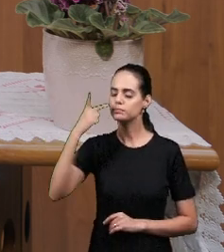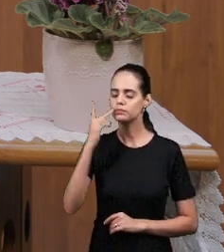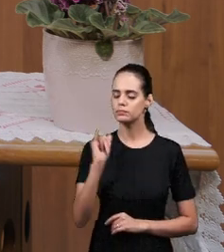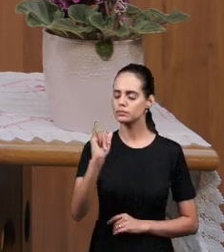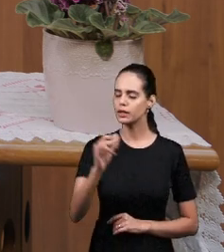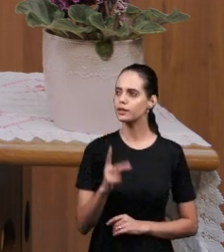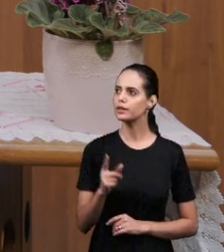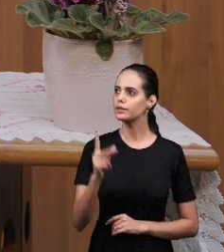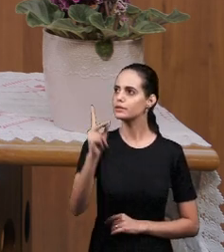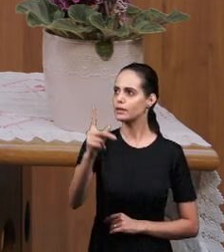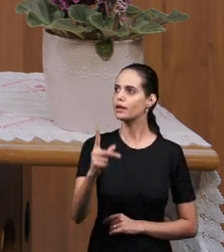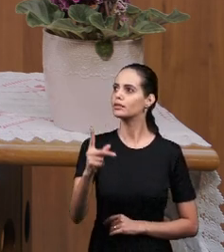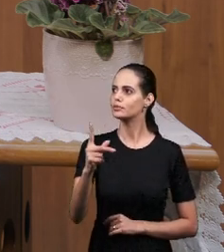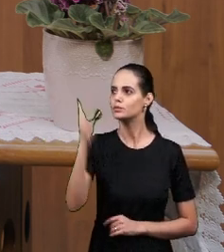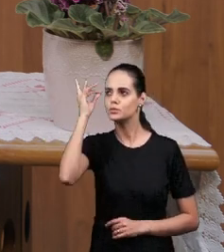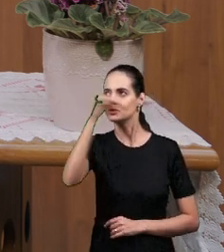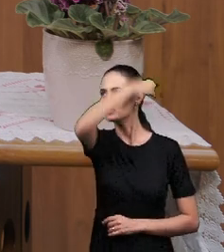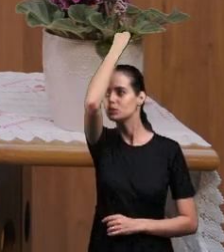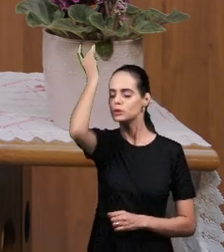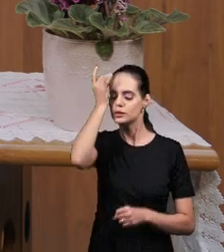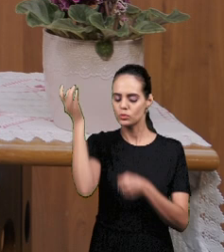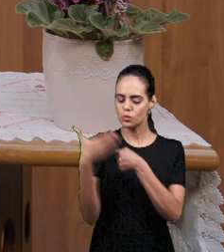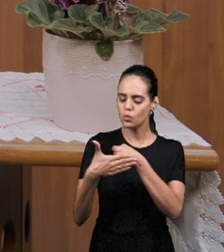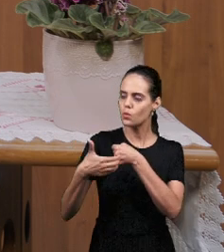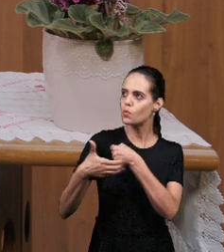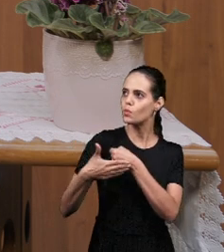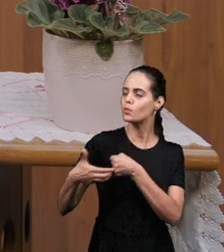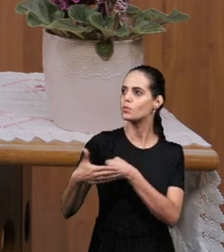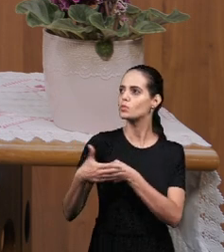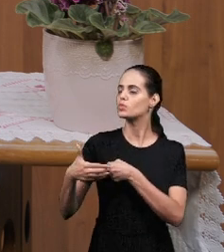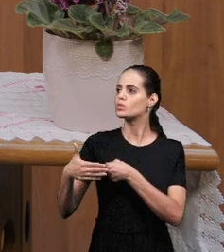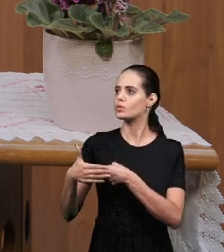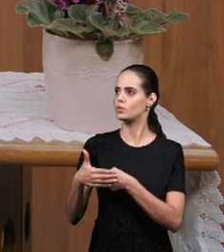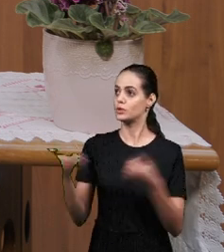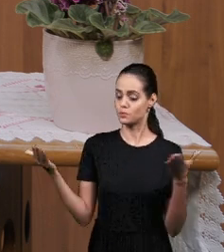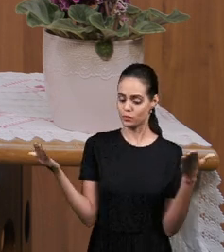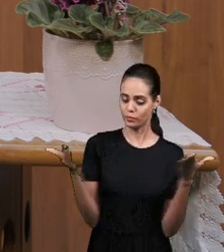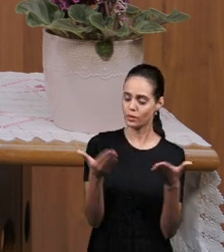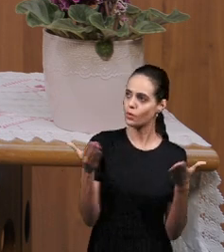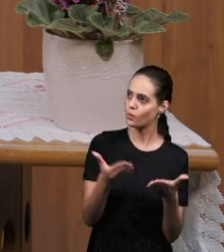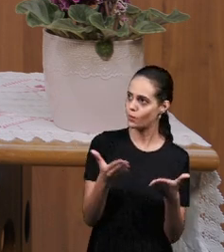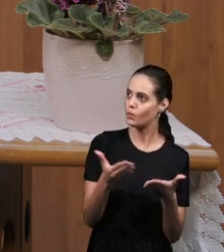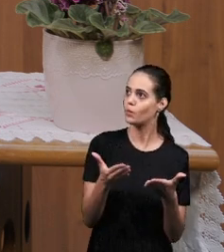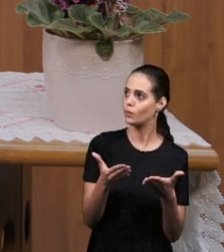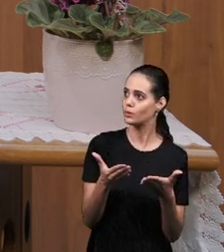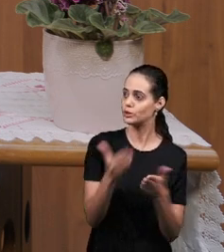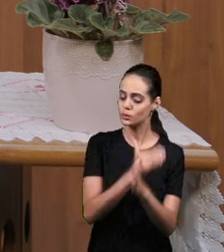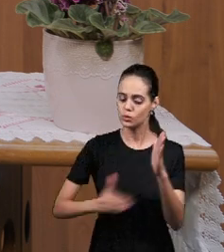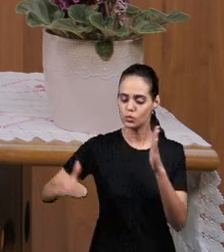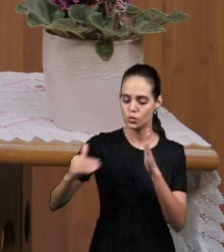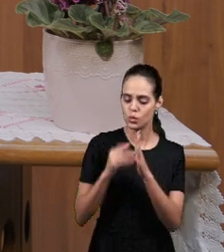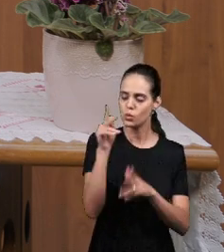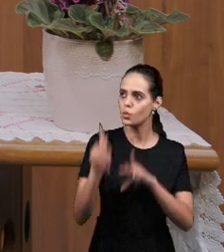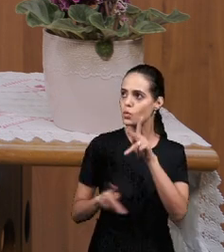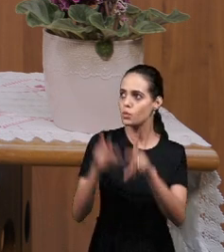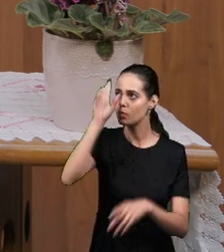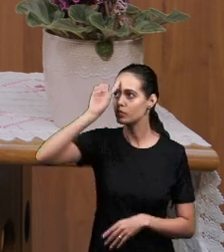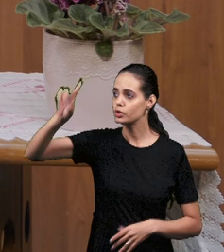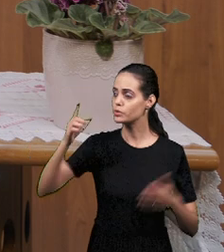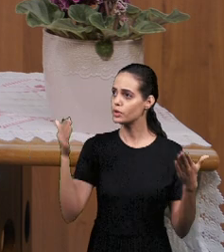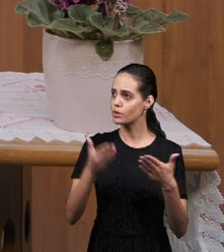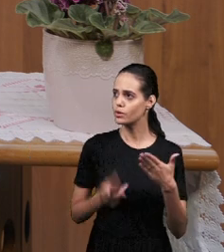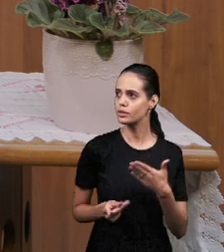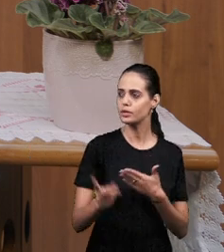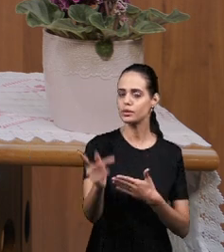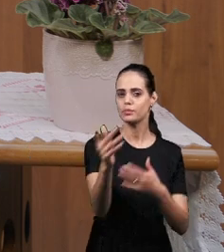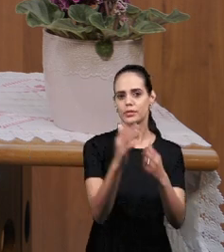éternelles consolations du Saint-Esprit reposent sur vous, frères, sur tout le peuple de Dieu, depuis maintenant et pour toujours. Amen. Loué soit